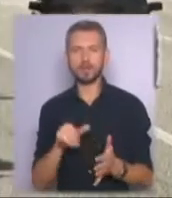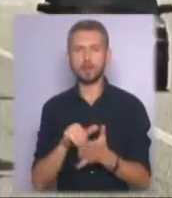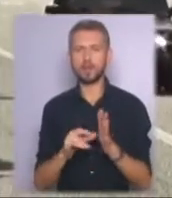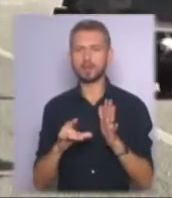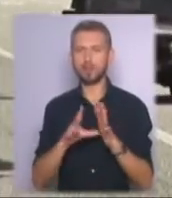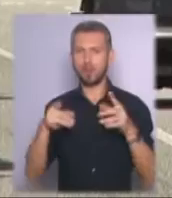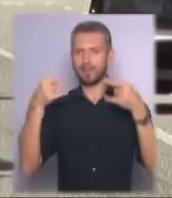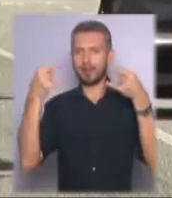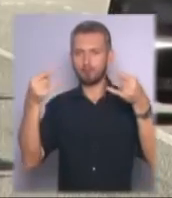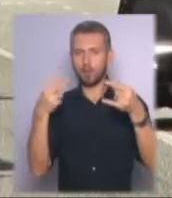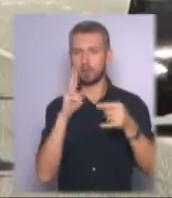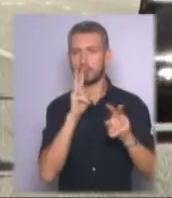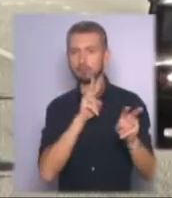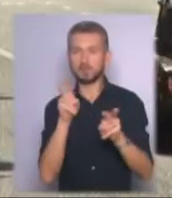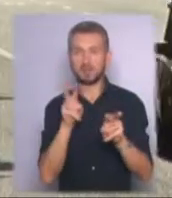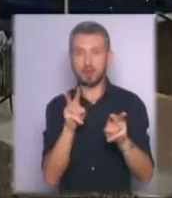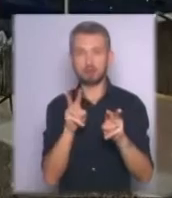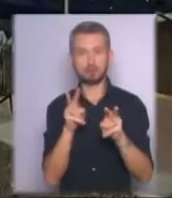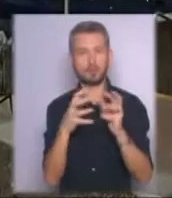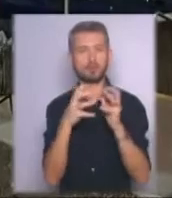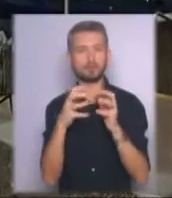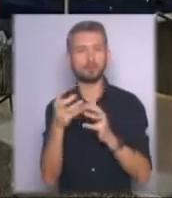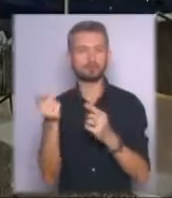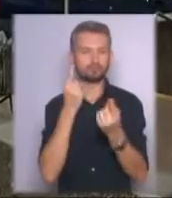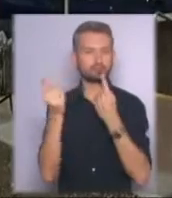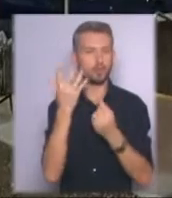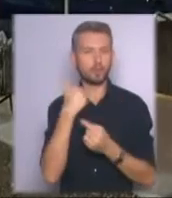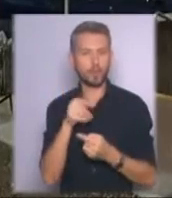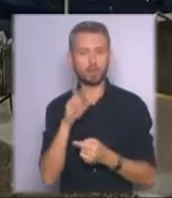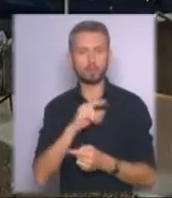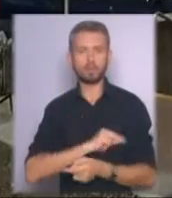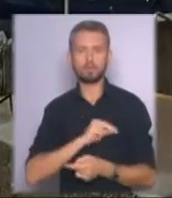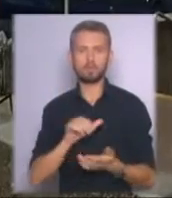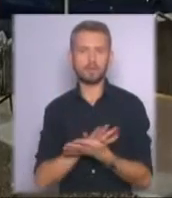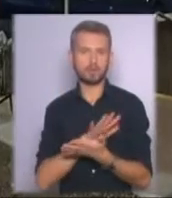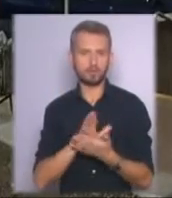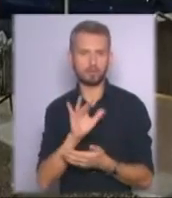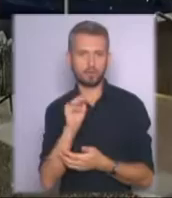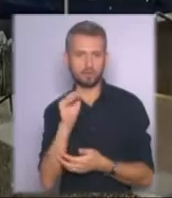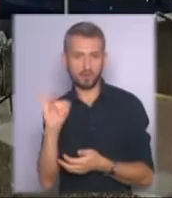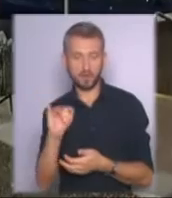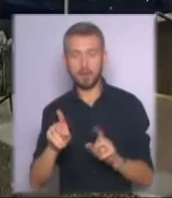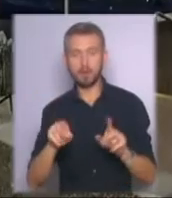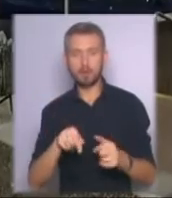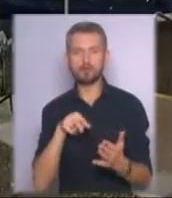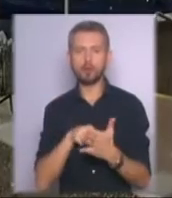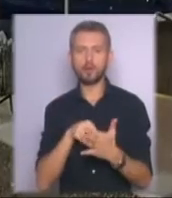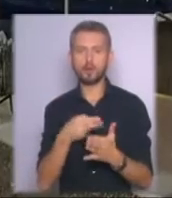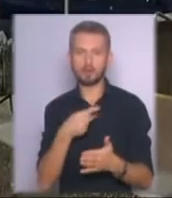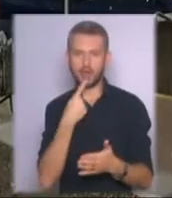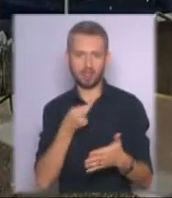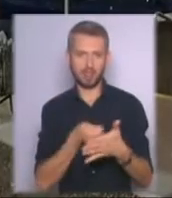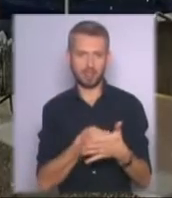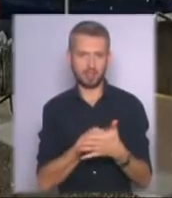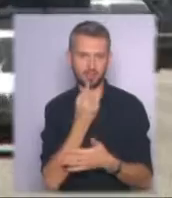табло для відстеження руху в онлайн-режимі. Крім цього, там працюватиме безкоштовний Wi-Fi та також розетки для підзарядки своїх